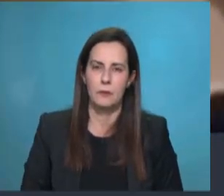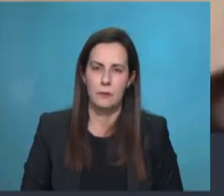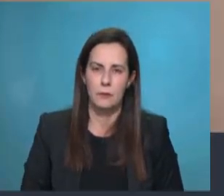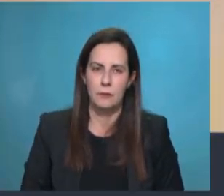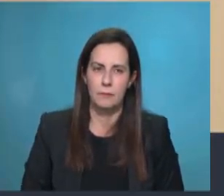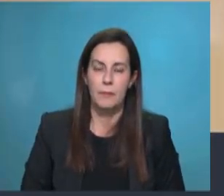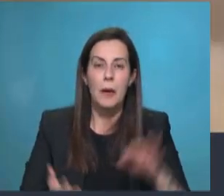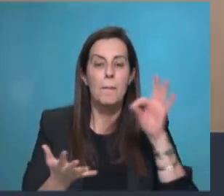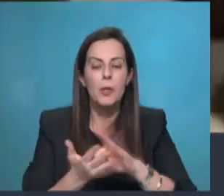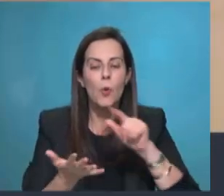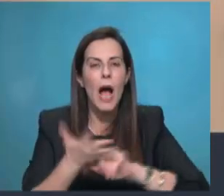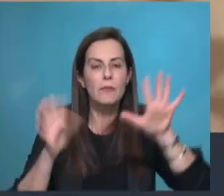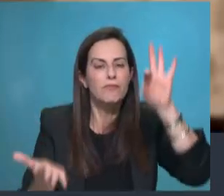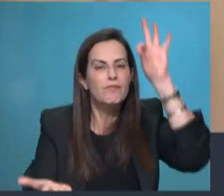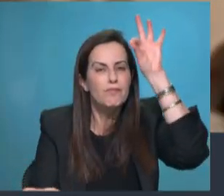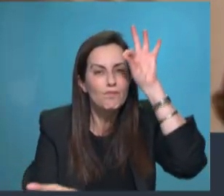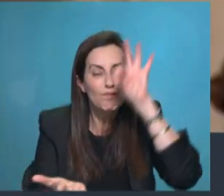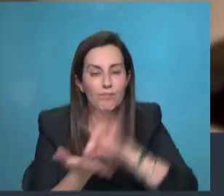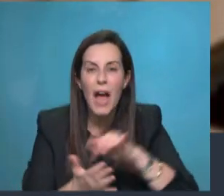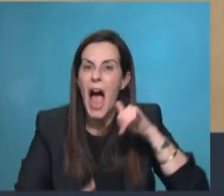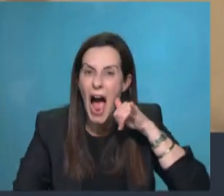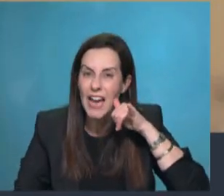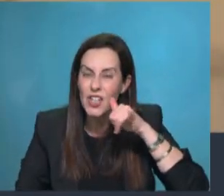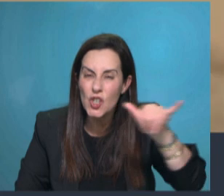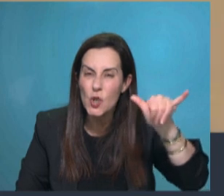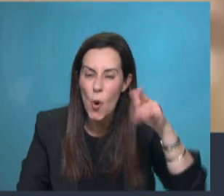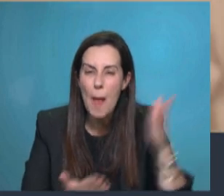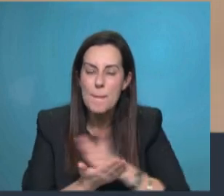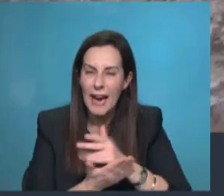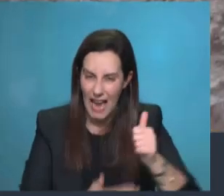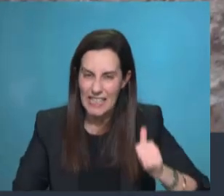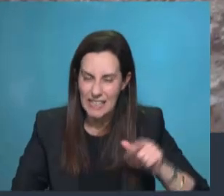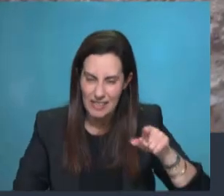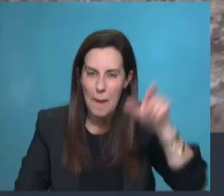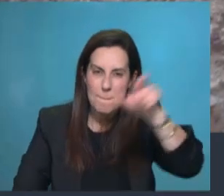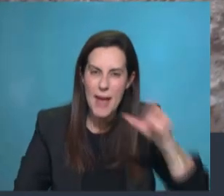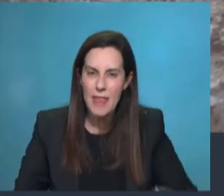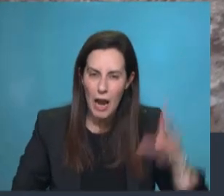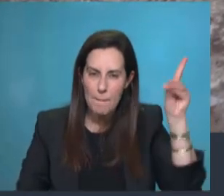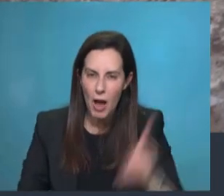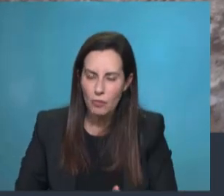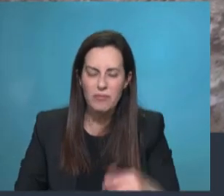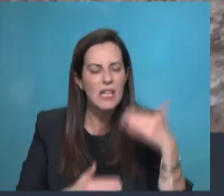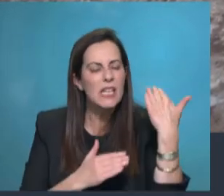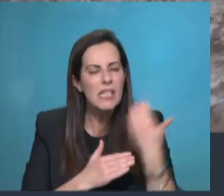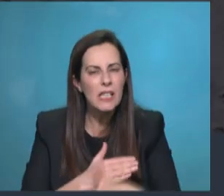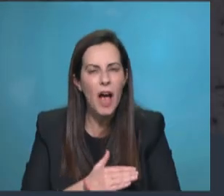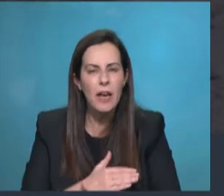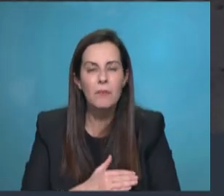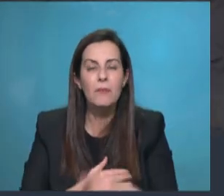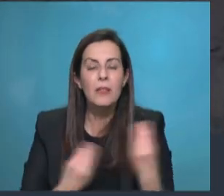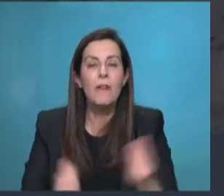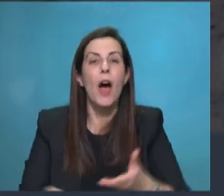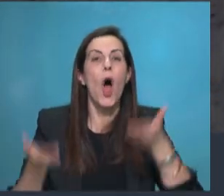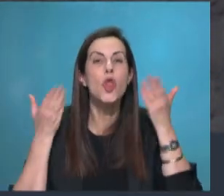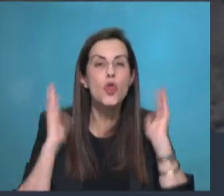בדיוק 10 חודשים חלפו מהרגע שבו הטיול של חניכי מכינת בני ציון בנחל צפית הסתיים באחד מהאסונות